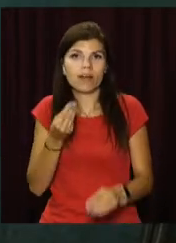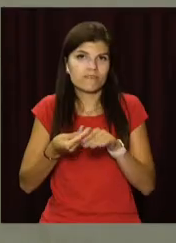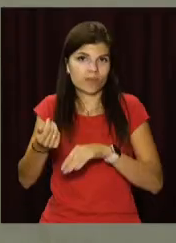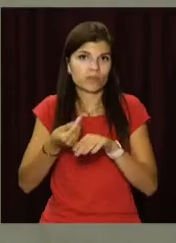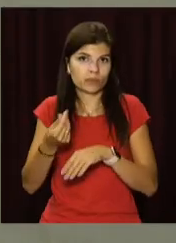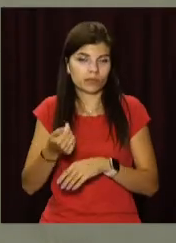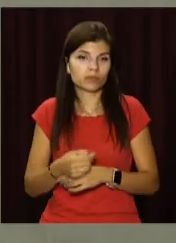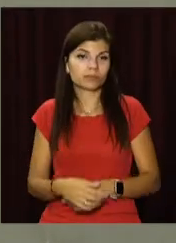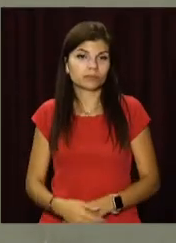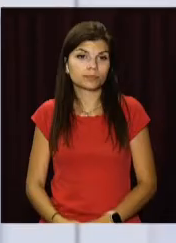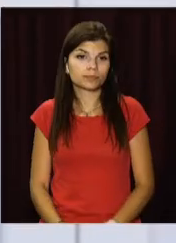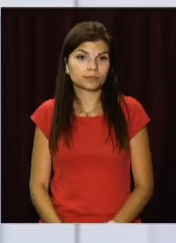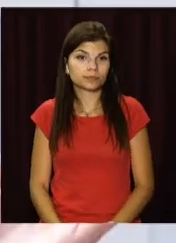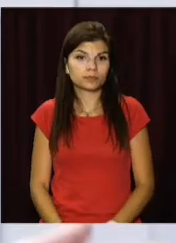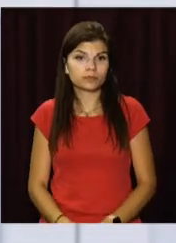платежах.